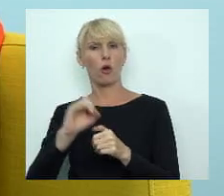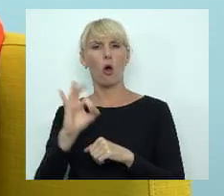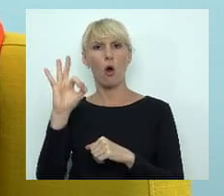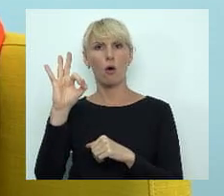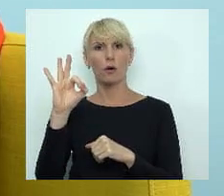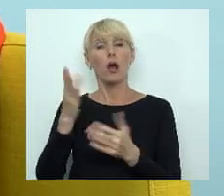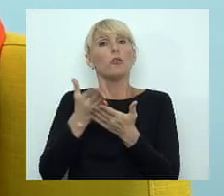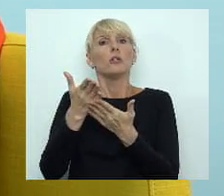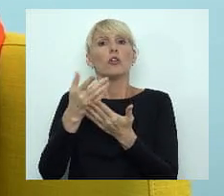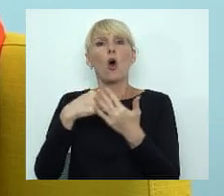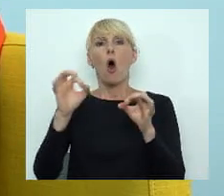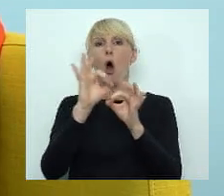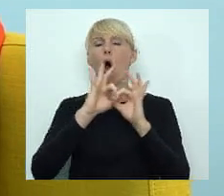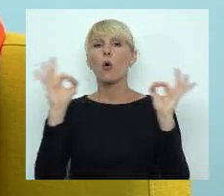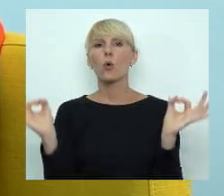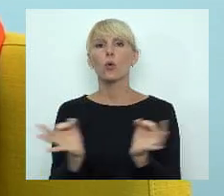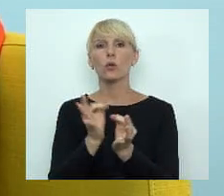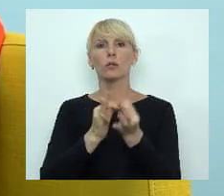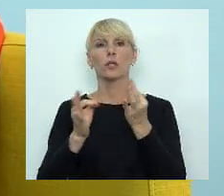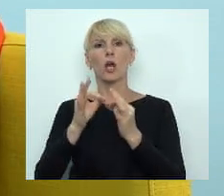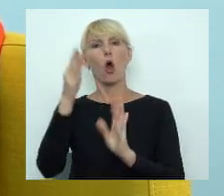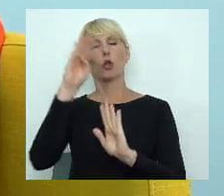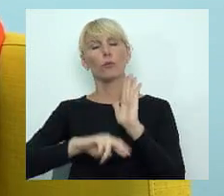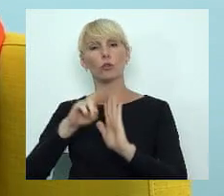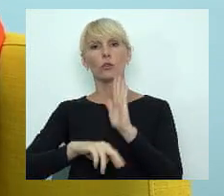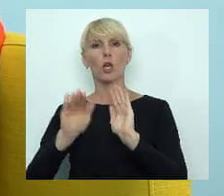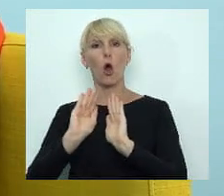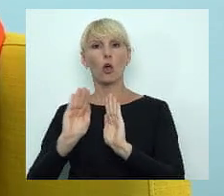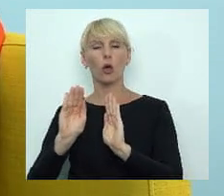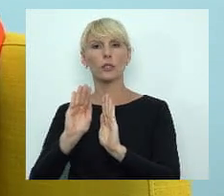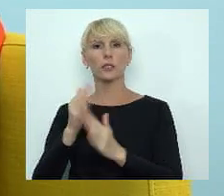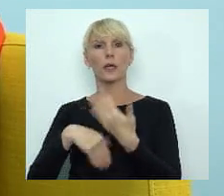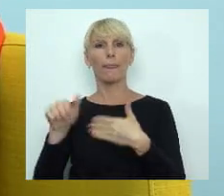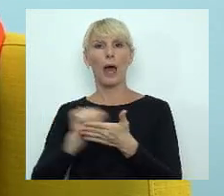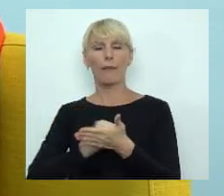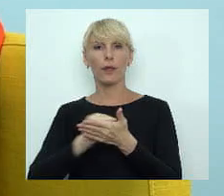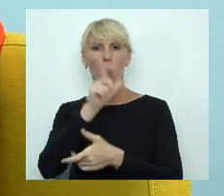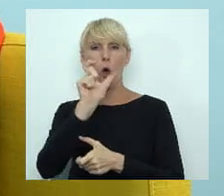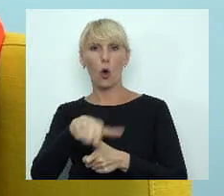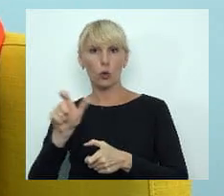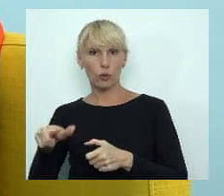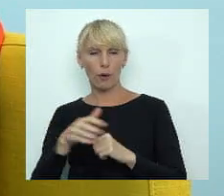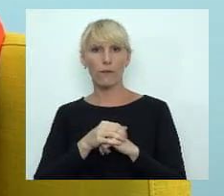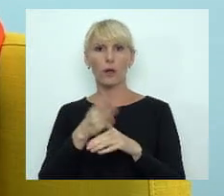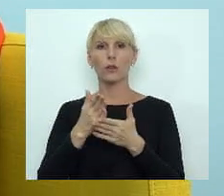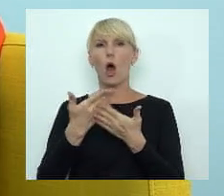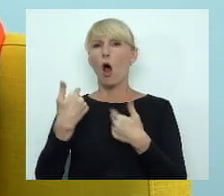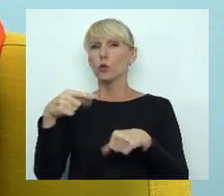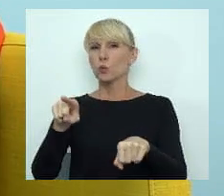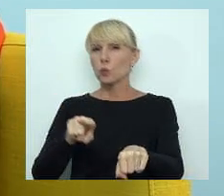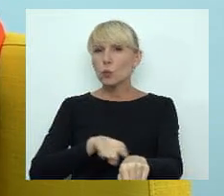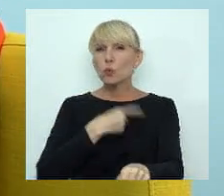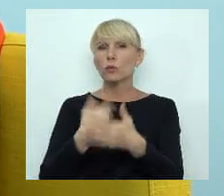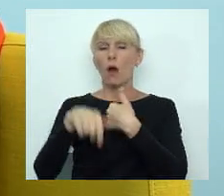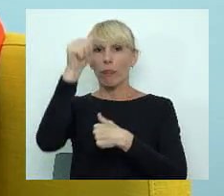skrót od ogólnego rozporządzenia o ochronie danych. Ogólne rozporządzenie o ochronie danych to też jest skrót. Dużo dłuższa jest pełna